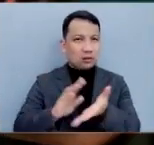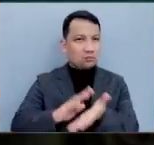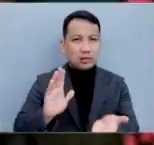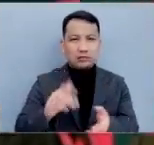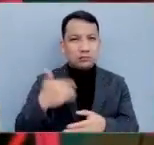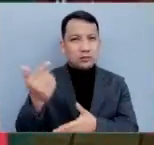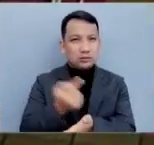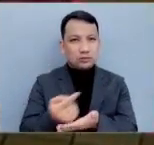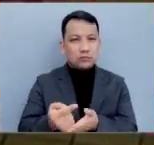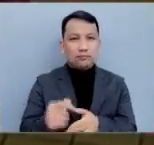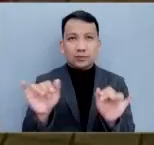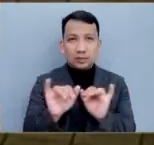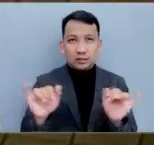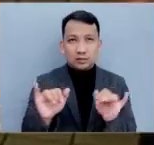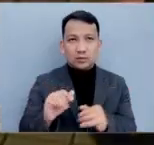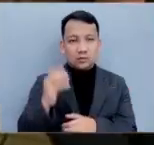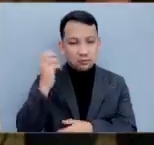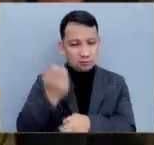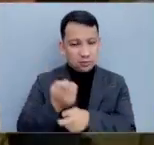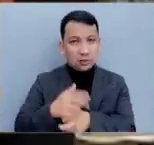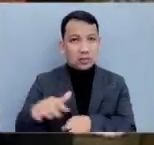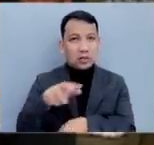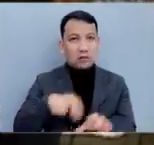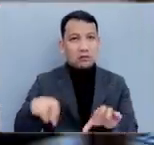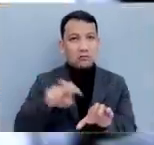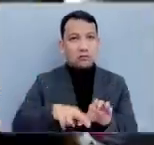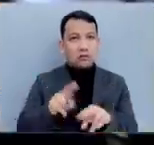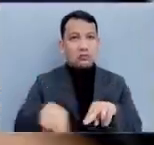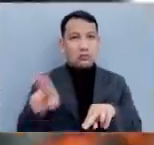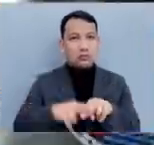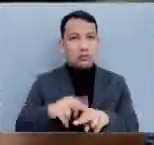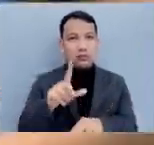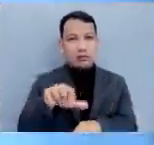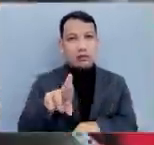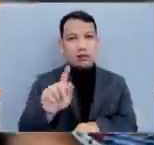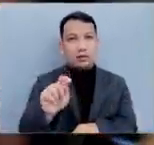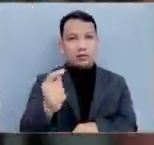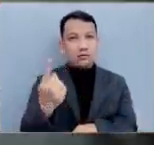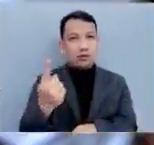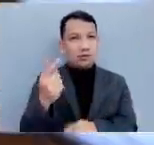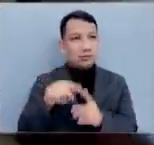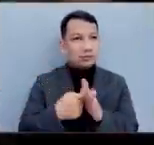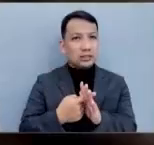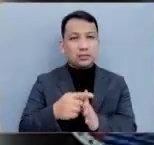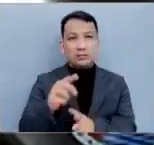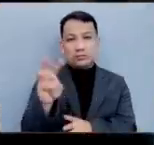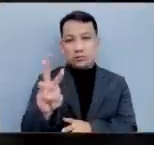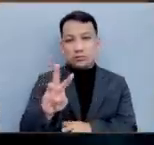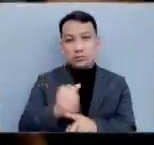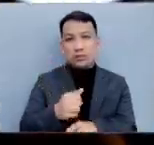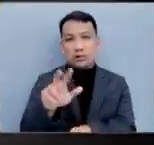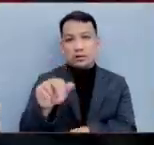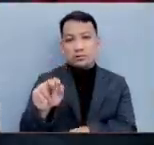Bukod sa presyo ng petrolyo, kalbaryo naman sa mga commuter ang taas pasahe sa LRT1 simula sa Miyerkules, August 2. Magiging 13 pesos